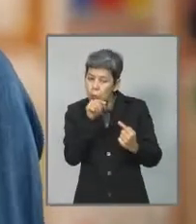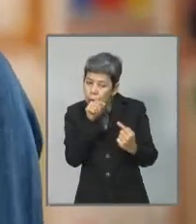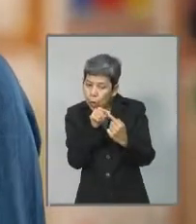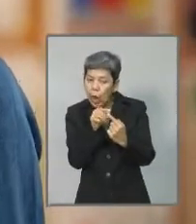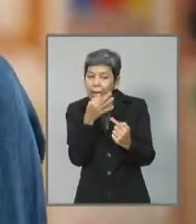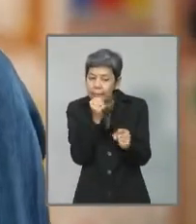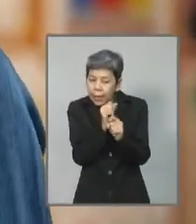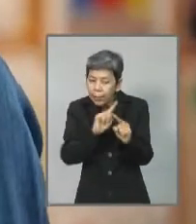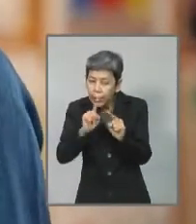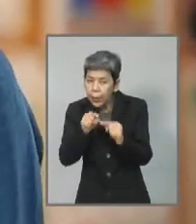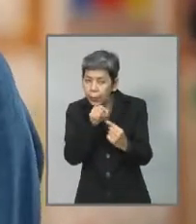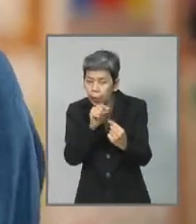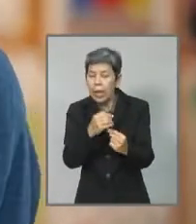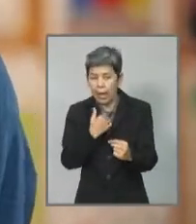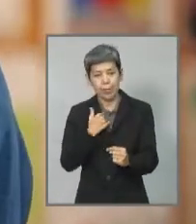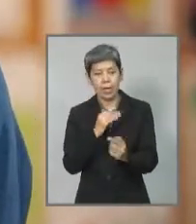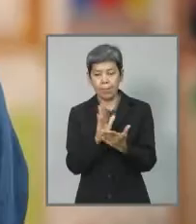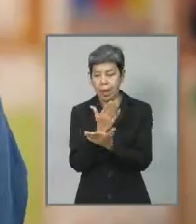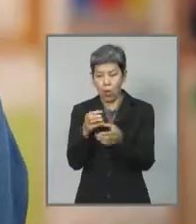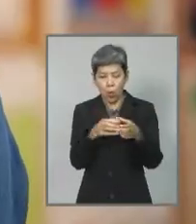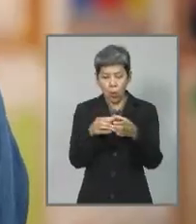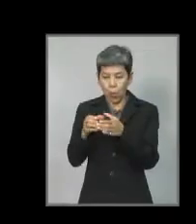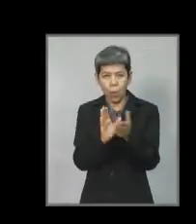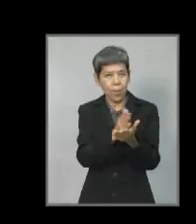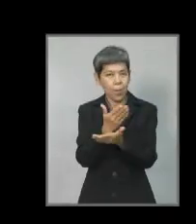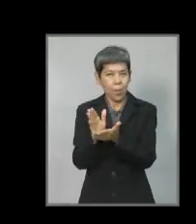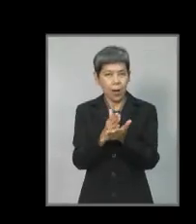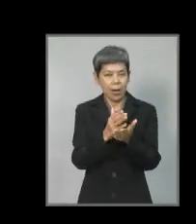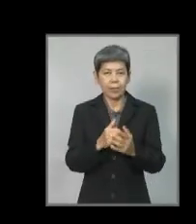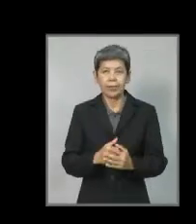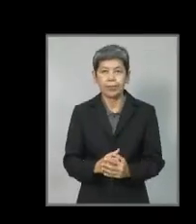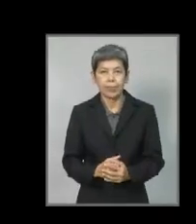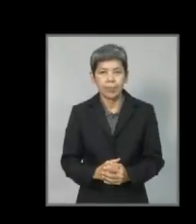ะกับกลุ่มไหนเราถึงจะมีการแบ่งกลุ่มออกไปค่ะ